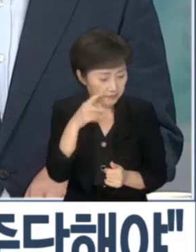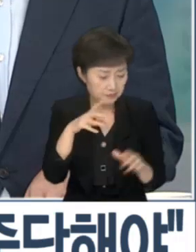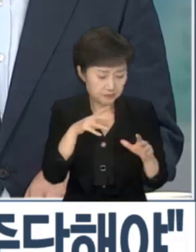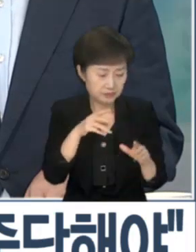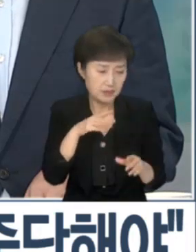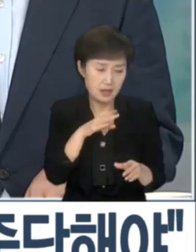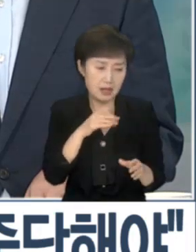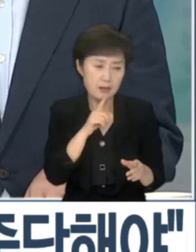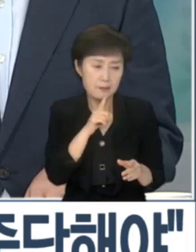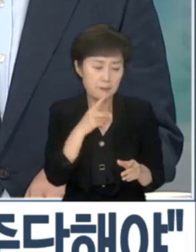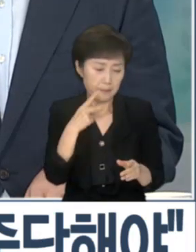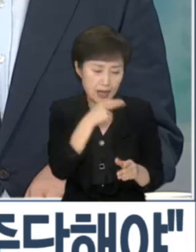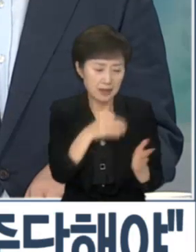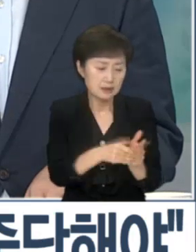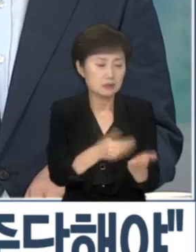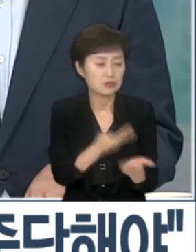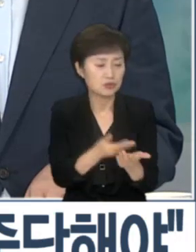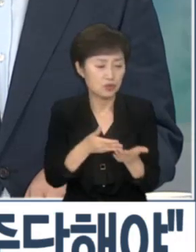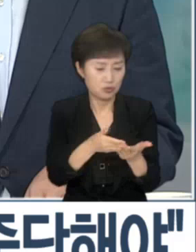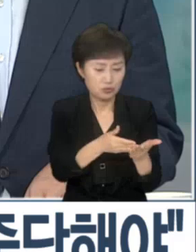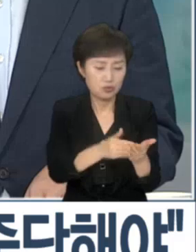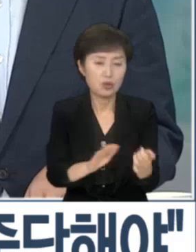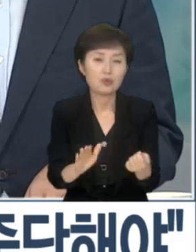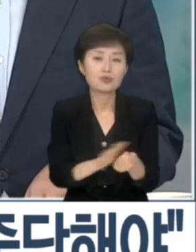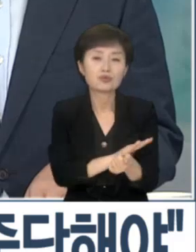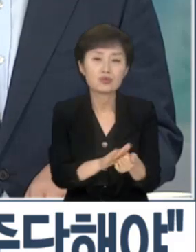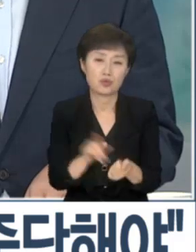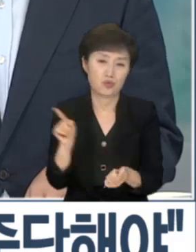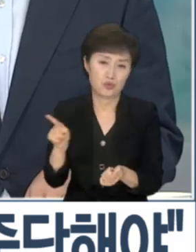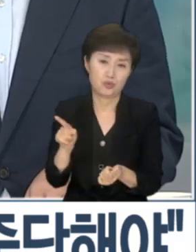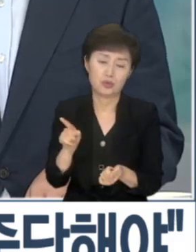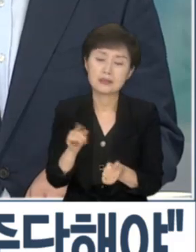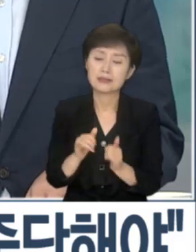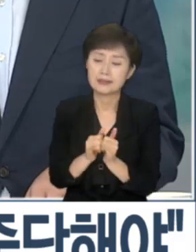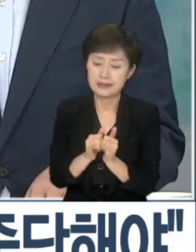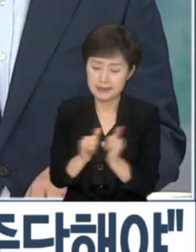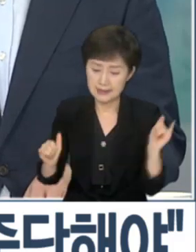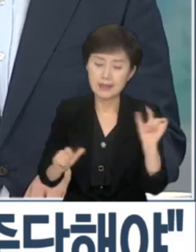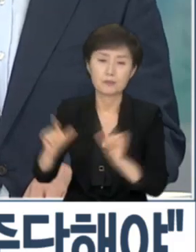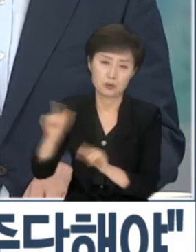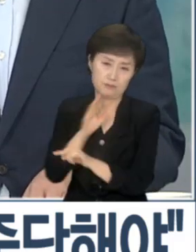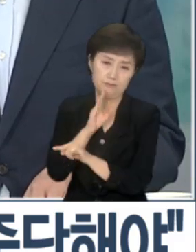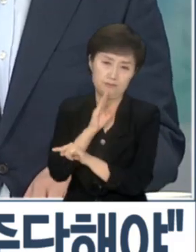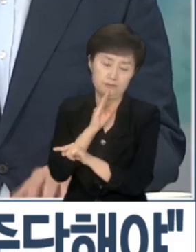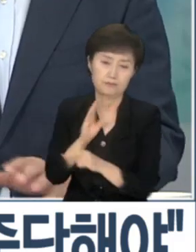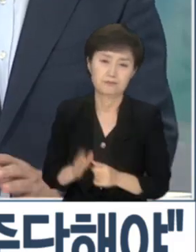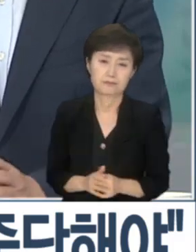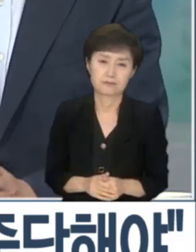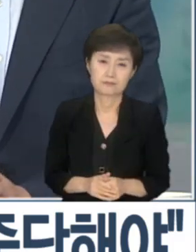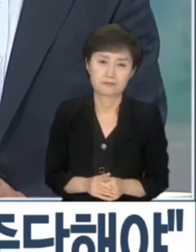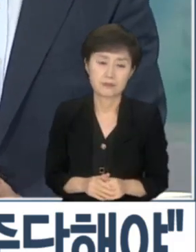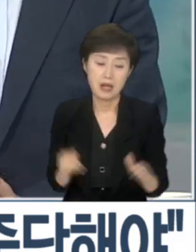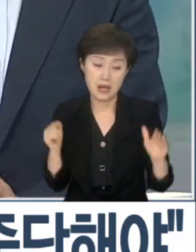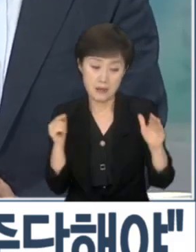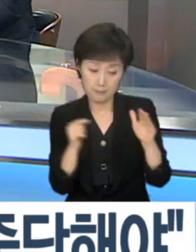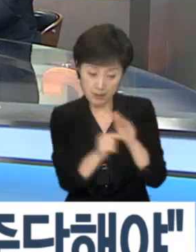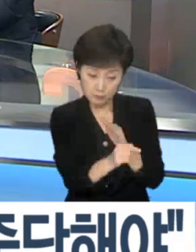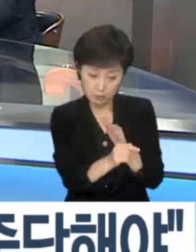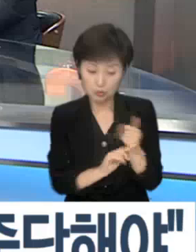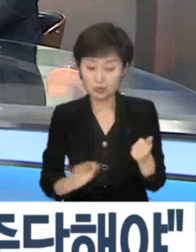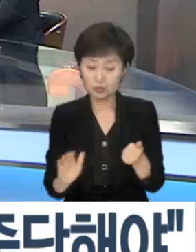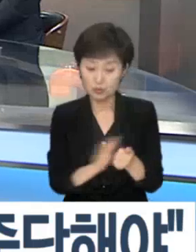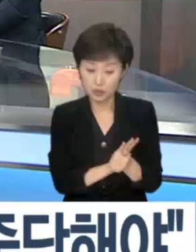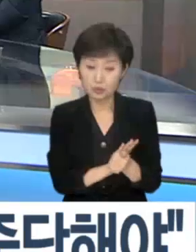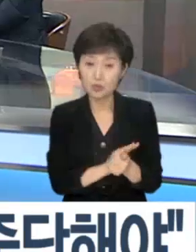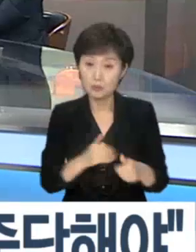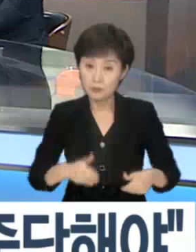기본적으로 방문과 위로를 해주는 것이 인간의 도리다라는 말씀 좀 드리고 싶습니다 방문과 위로라는